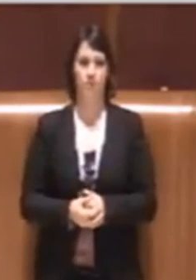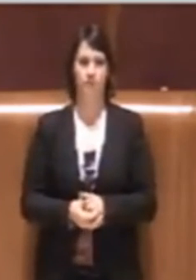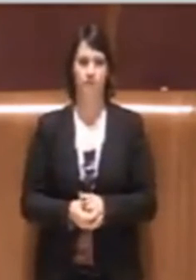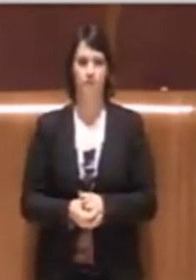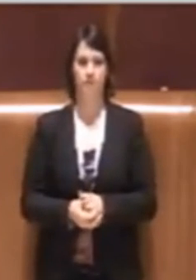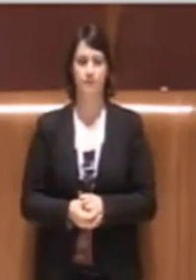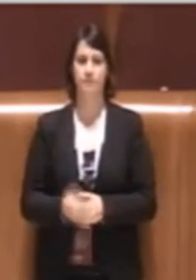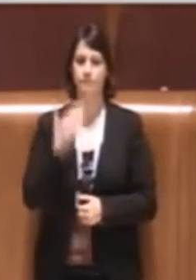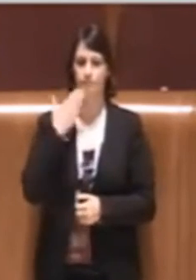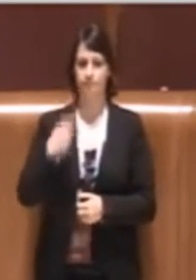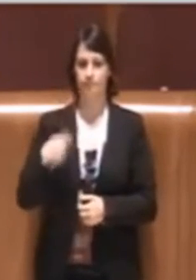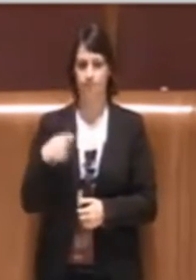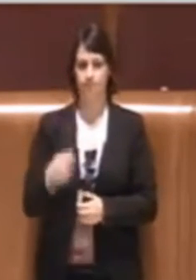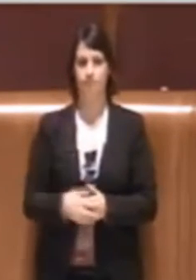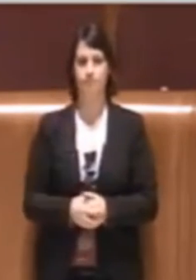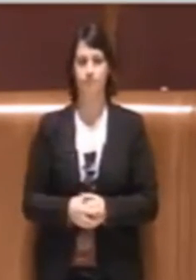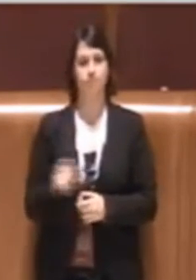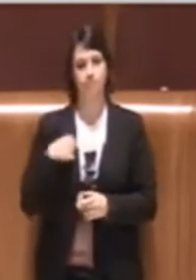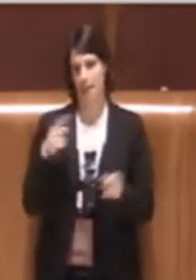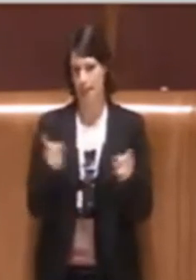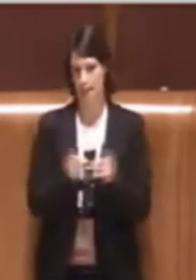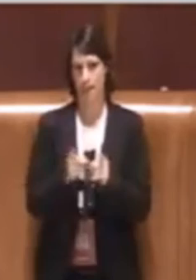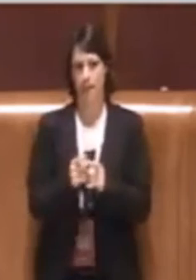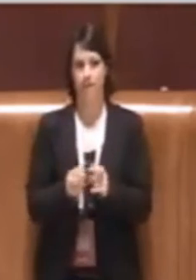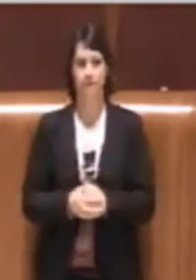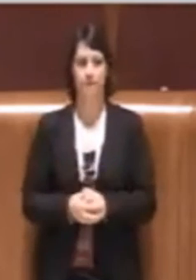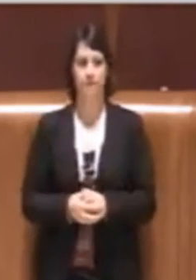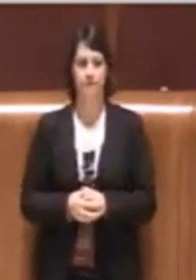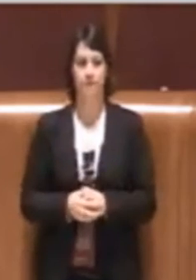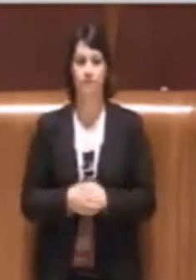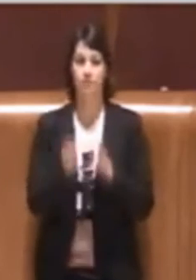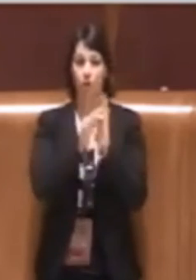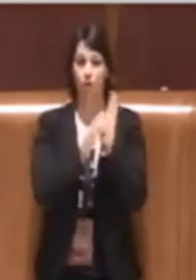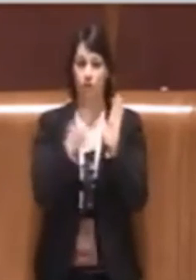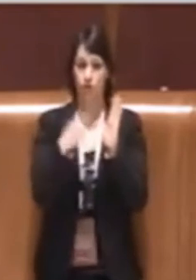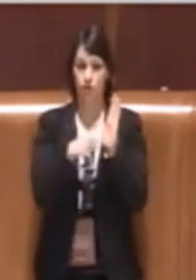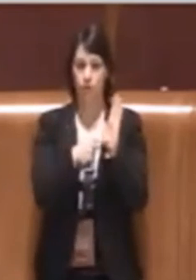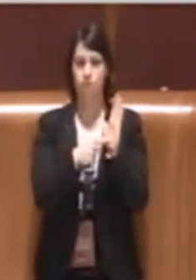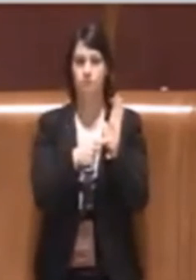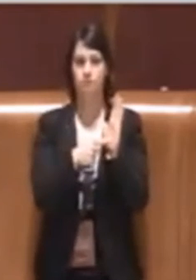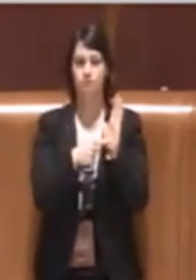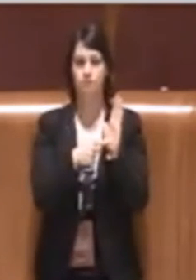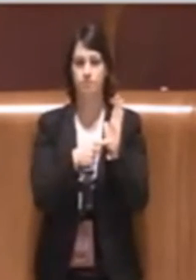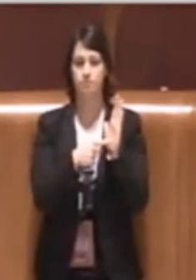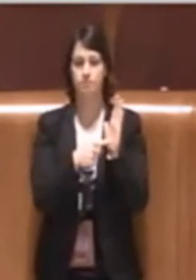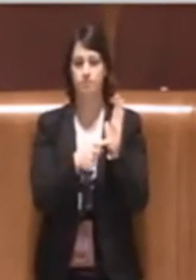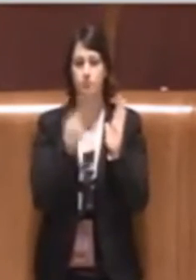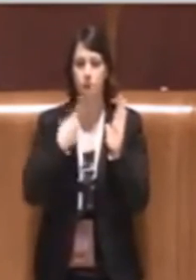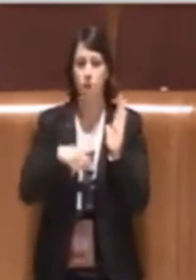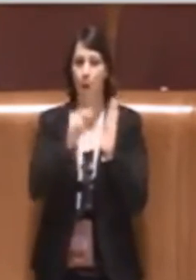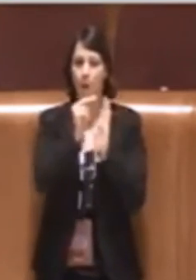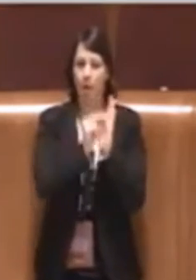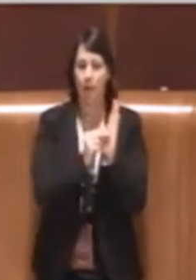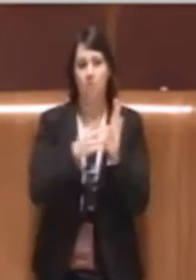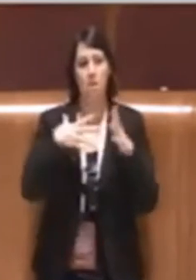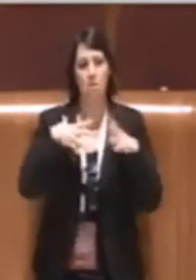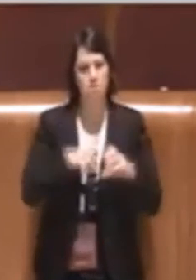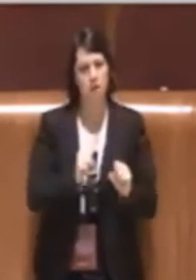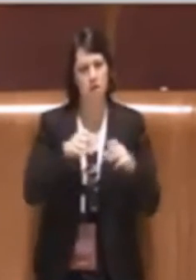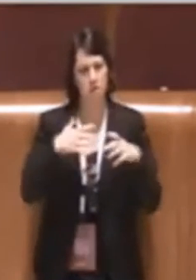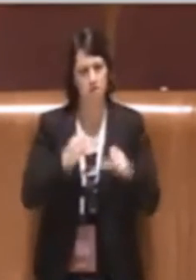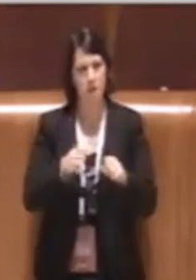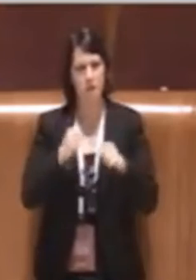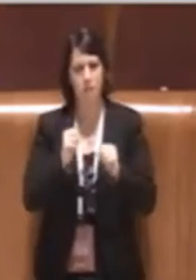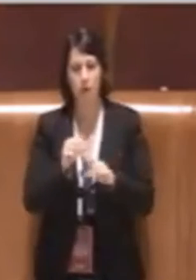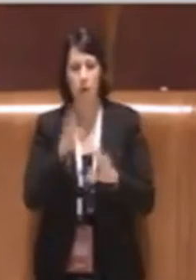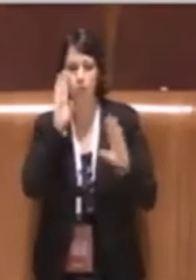grazie presidente brevemente questo regolamento ci ha visti impegnati in una rivalutazione degli aspetti tecnici e politici